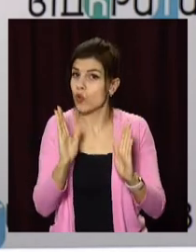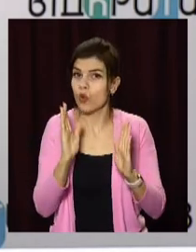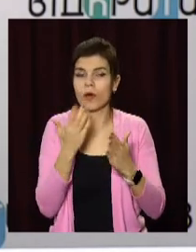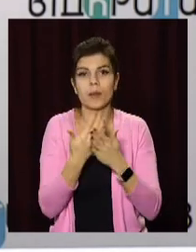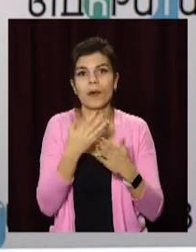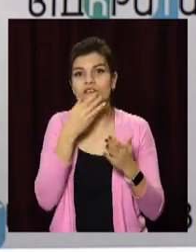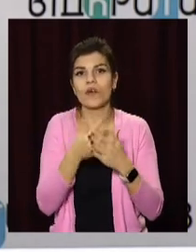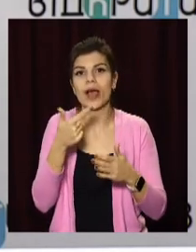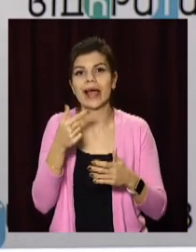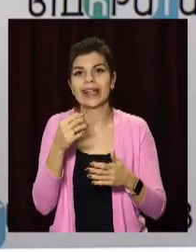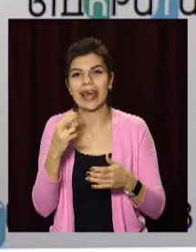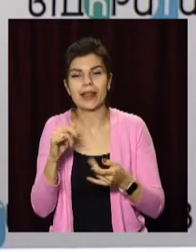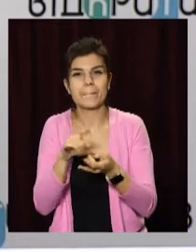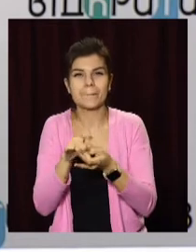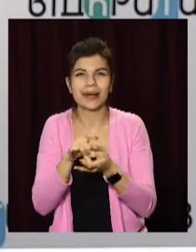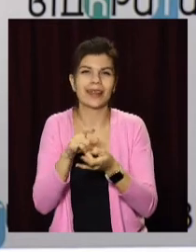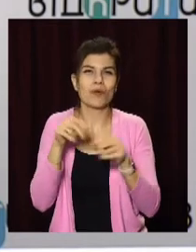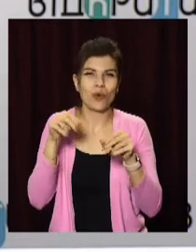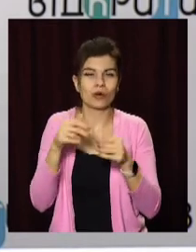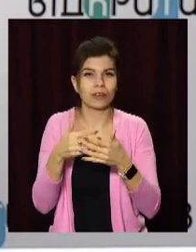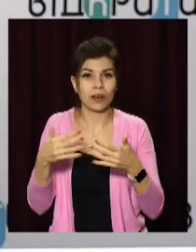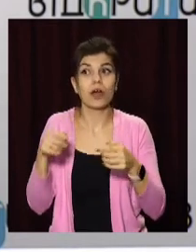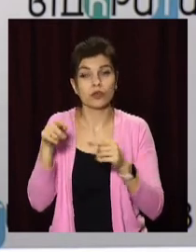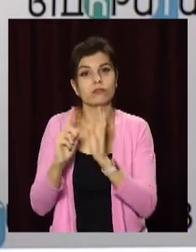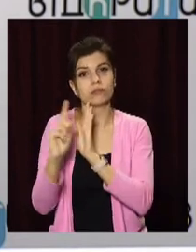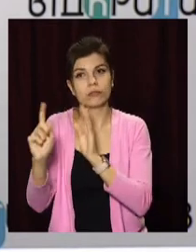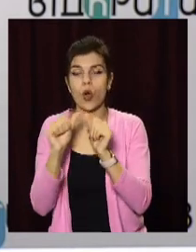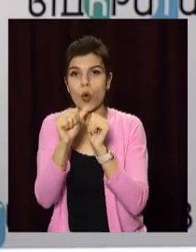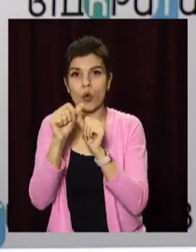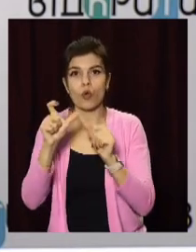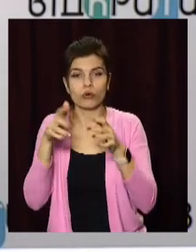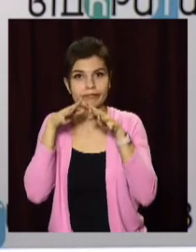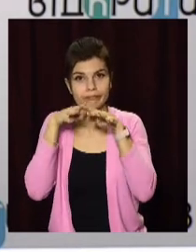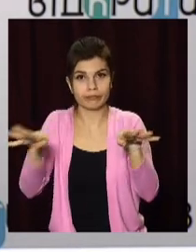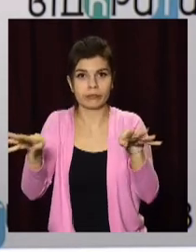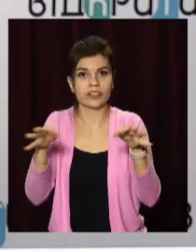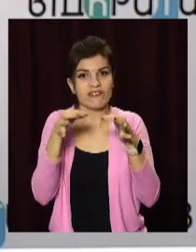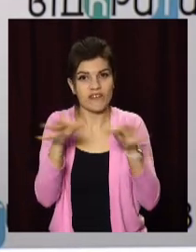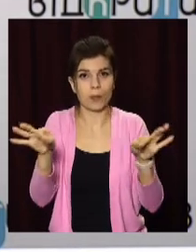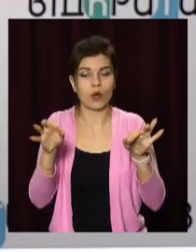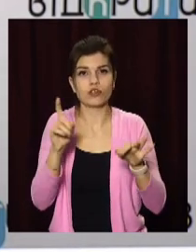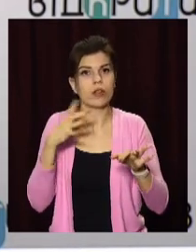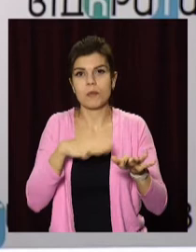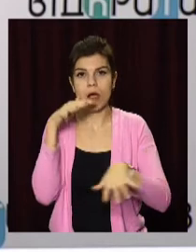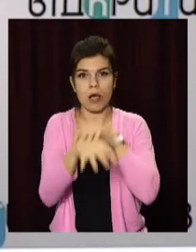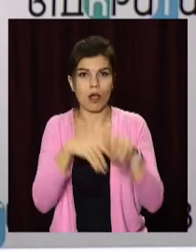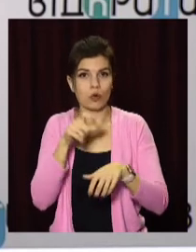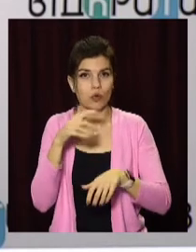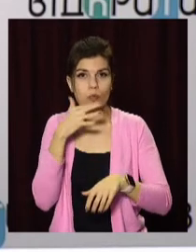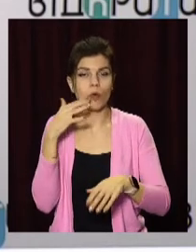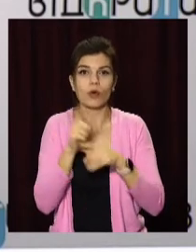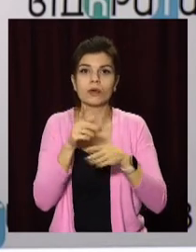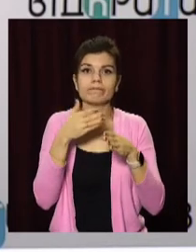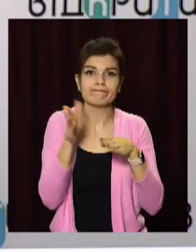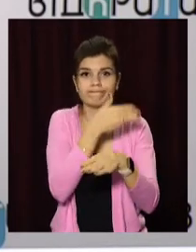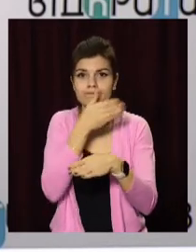засобами гігієни, ми йдемо до іншого магазину і купуємо ці засоби гігієни. Тобто, таким чином намагаються розмежувати ці